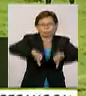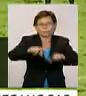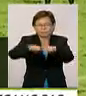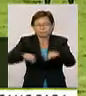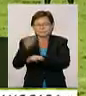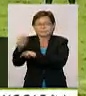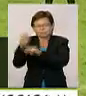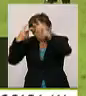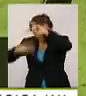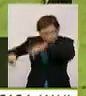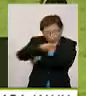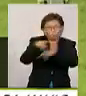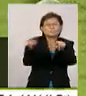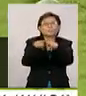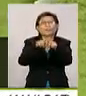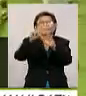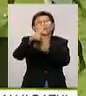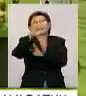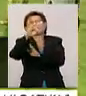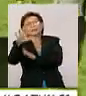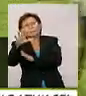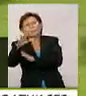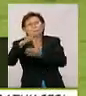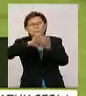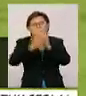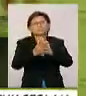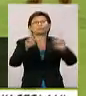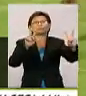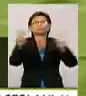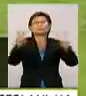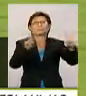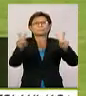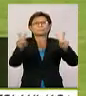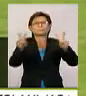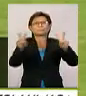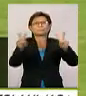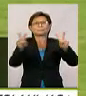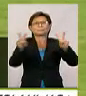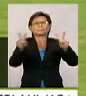apabila menanduk gol penyamaan pada minit ke-85 dan menjadikan kedudukan 2-2.